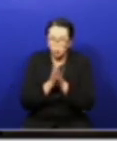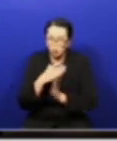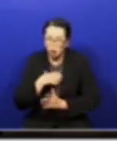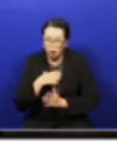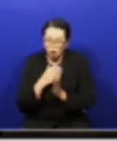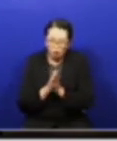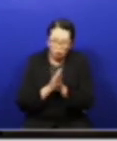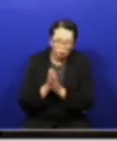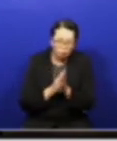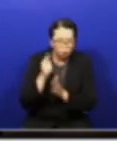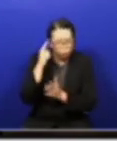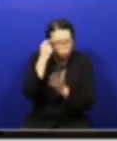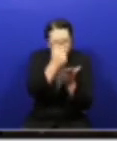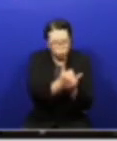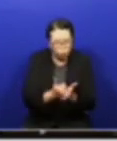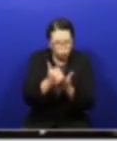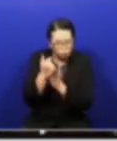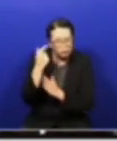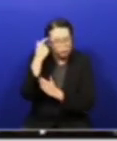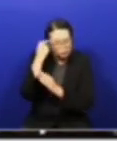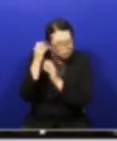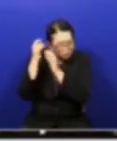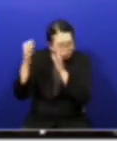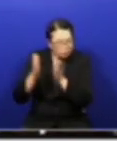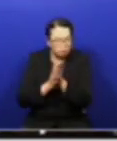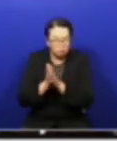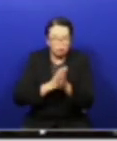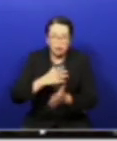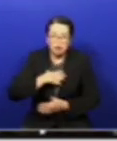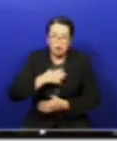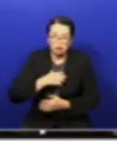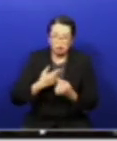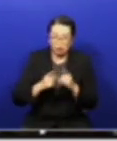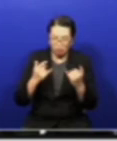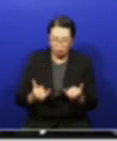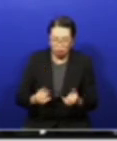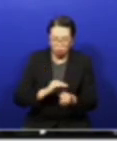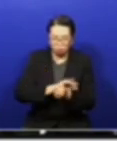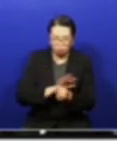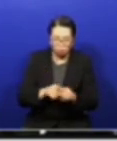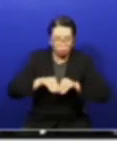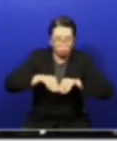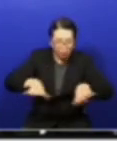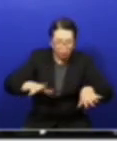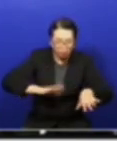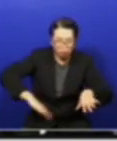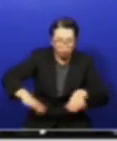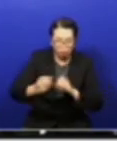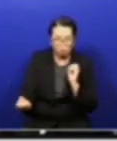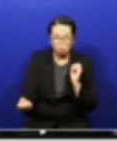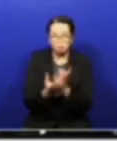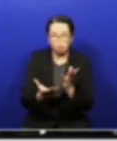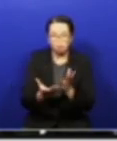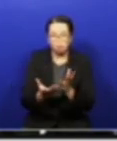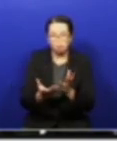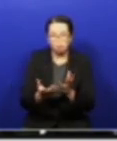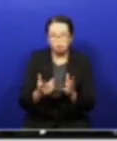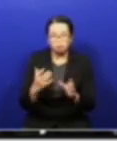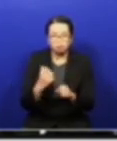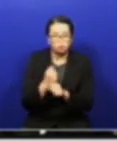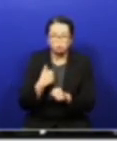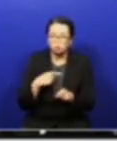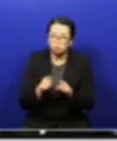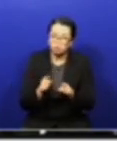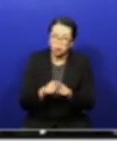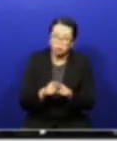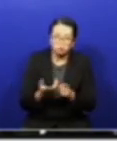ในสังคมนี้มากแต่พอเกิดวิกฤตจริงๆวันนี้ถึงได้พบว่าพวกเราเองไม่อยู่ในสถานะที่จะสนองต